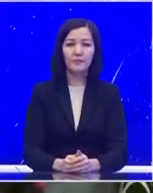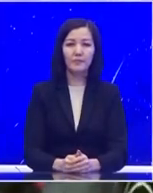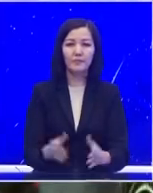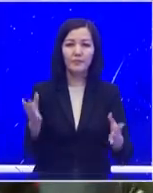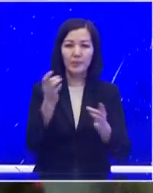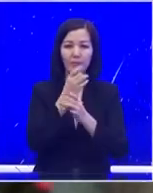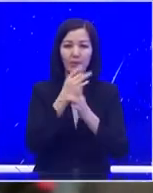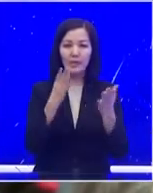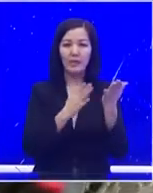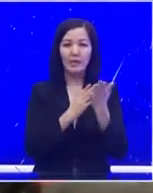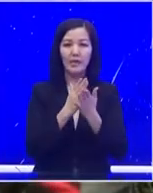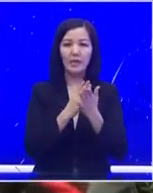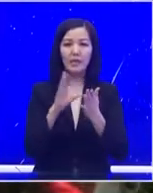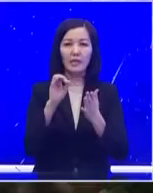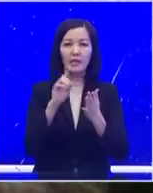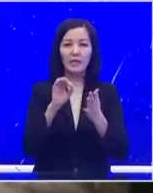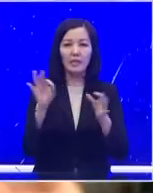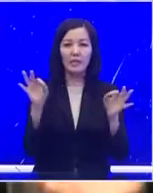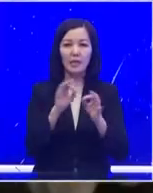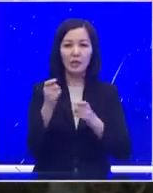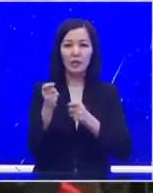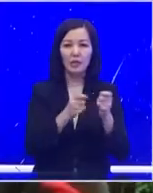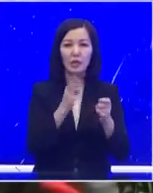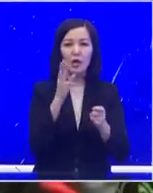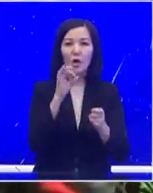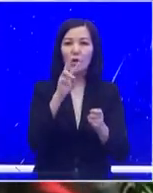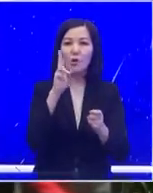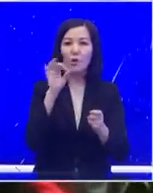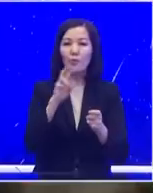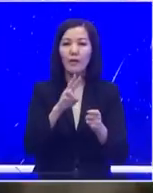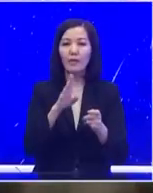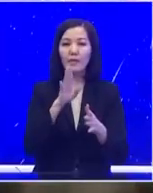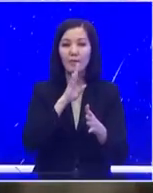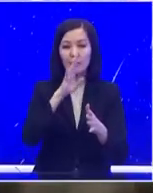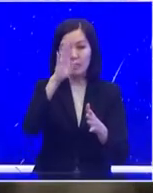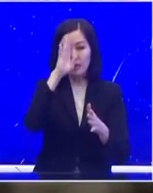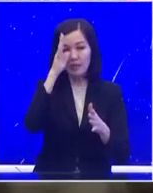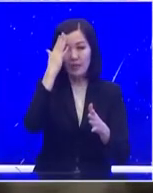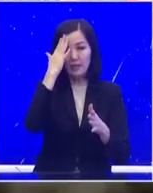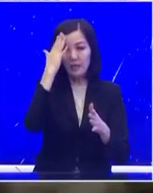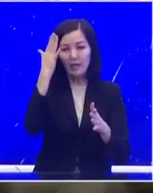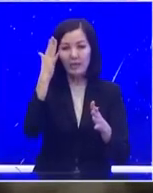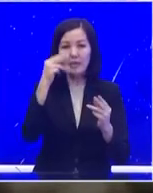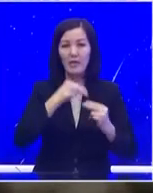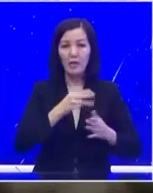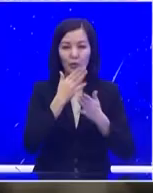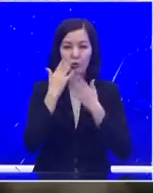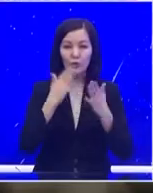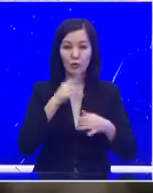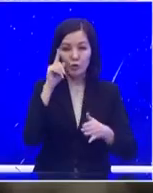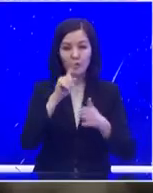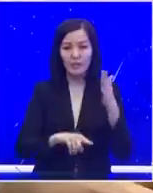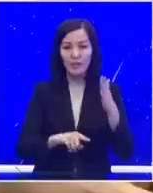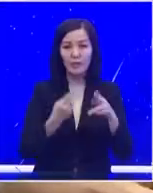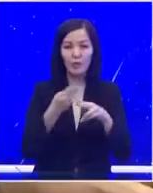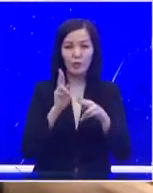Мәдениет қайраткері, саз тобының көркемдік жетекшісі Шолпан Ділдәбекқызы қыз жігіттерінің талантына, еңбекқорлығына шүбә келтірмеді.